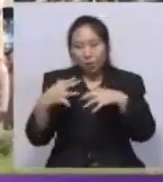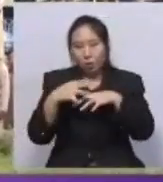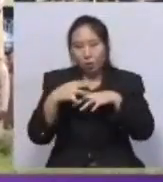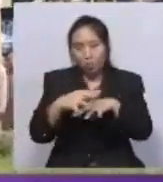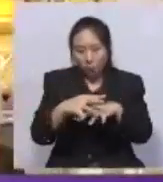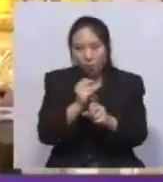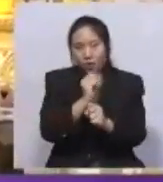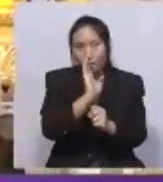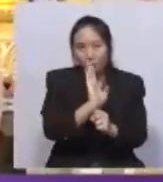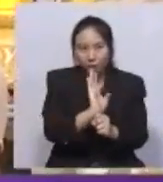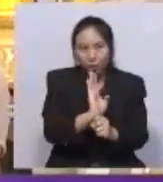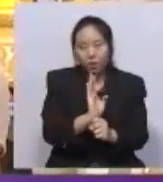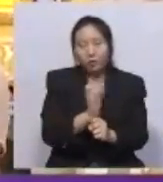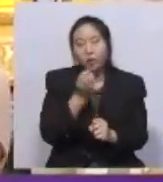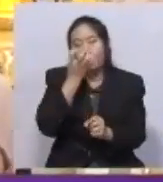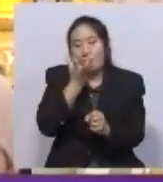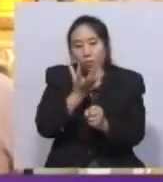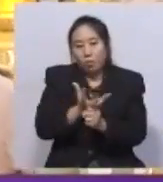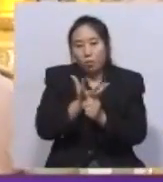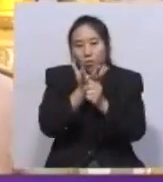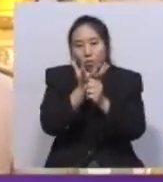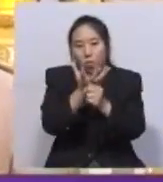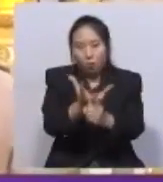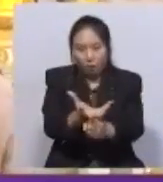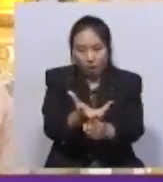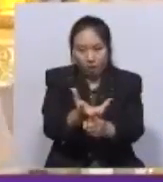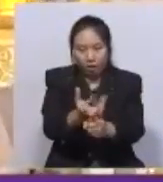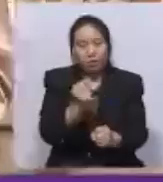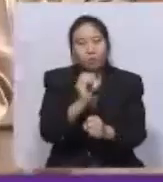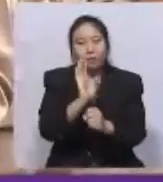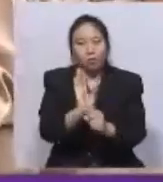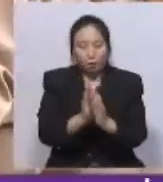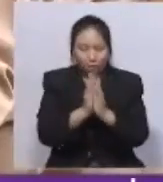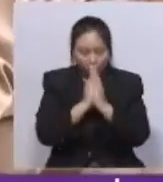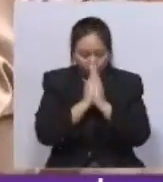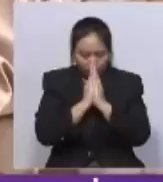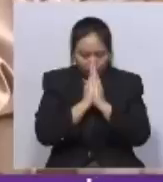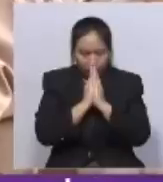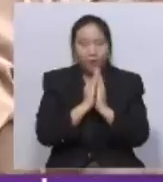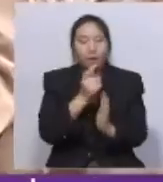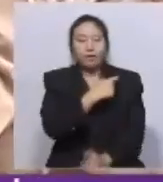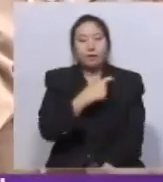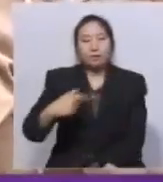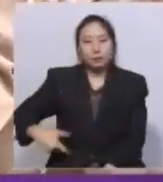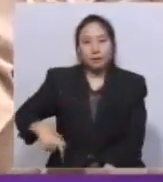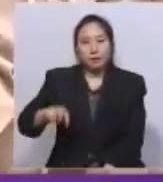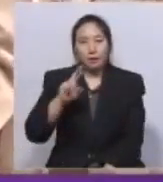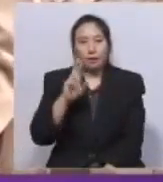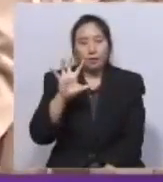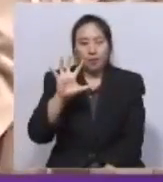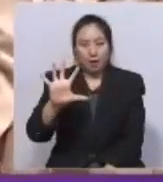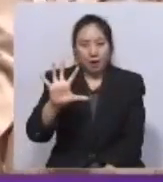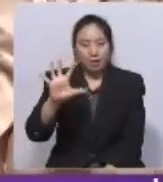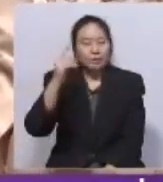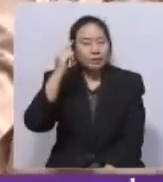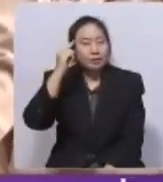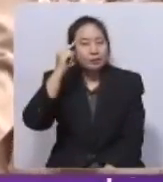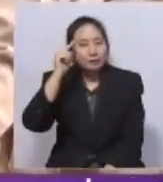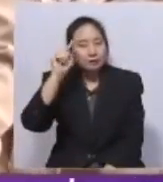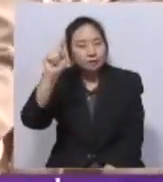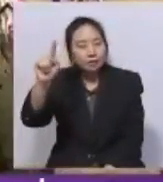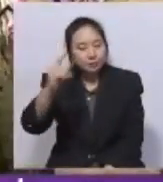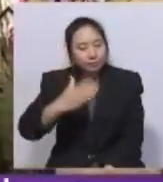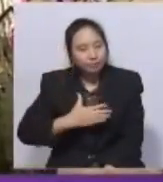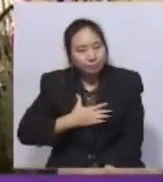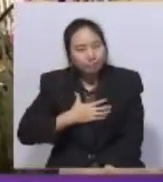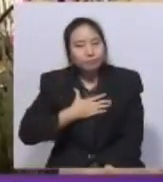พิธีบำเพ็ญกุศลและวางพานพุ่มดอกไม้สดถวายราชสักการะพระบาทสมเด็จพระจุลจอมเกล้าเจ้าอยู่หัวเพื่อน้อมรำลึกในพระมห